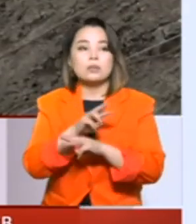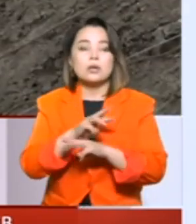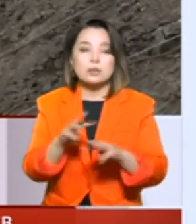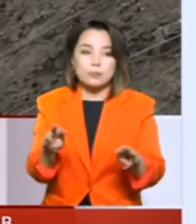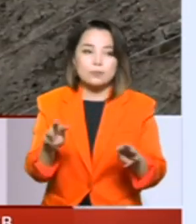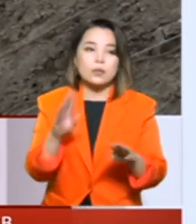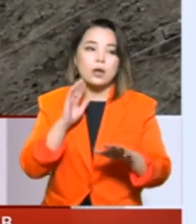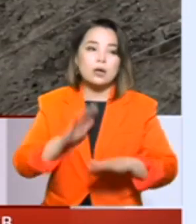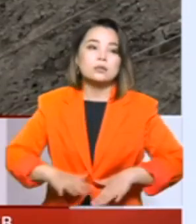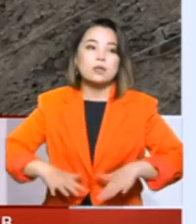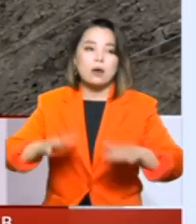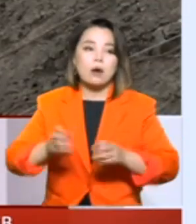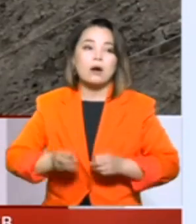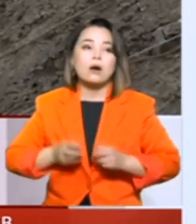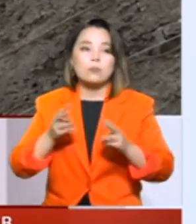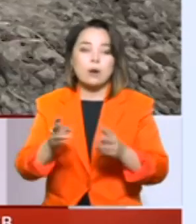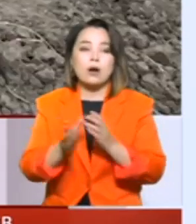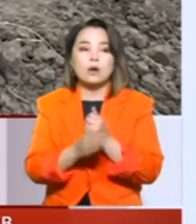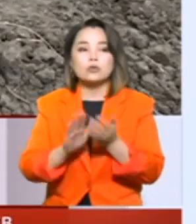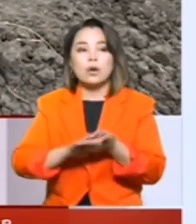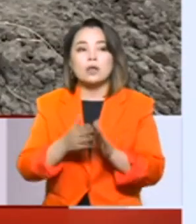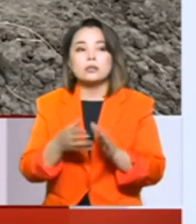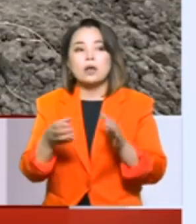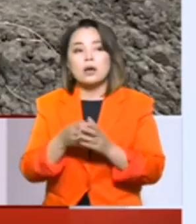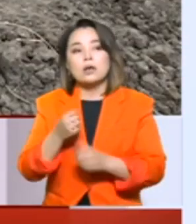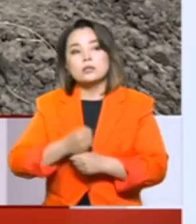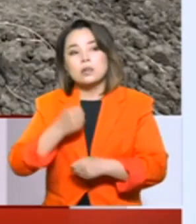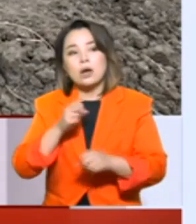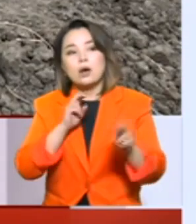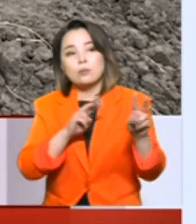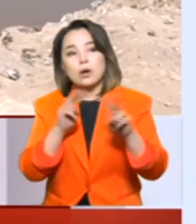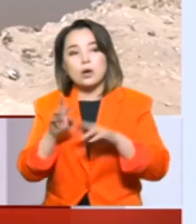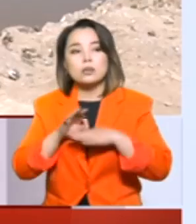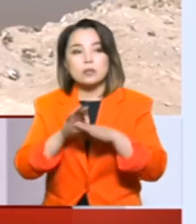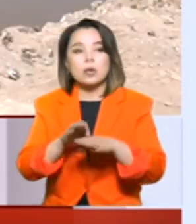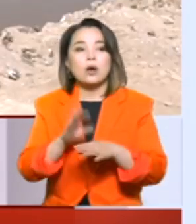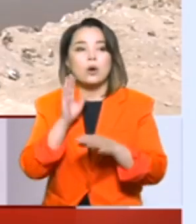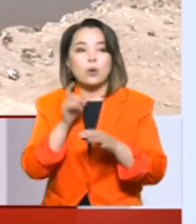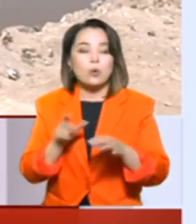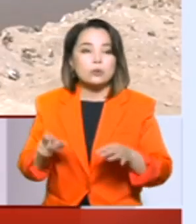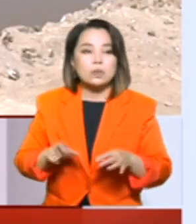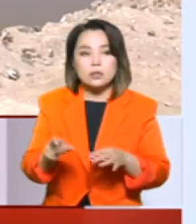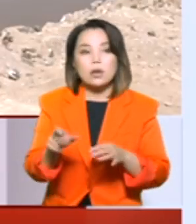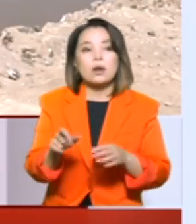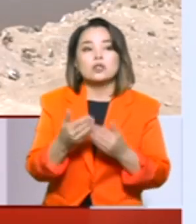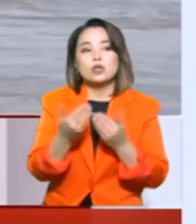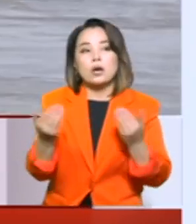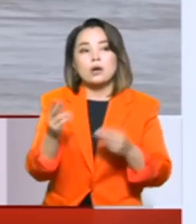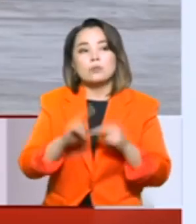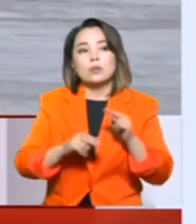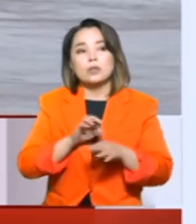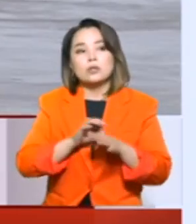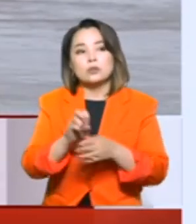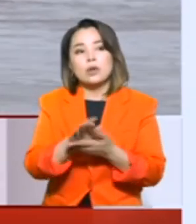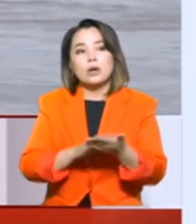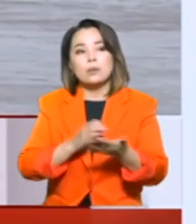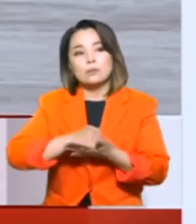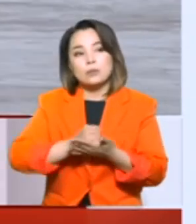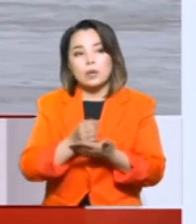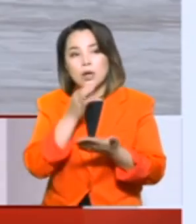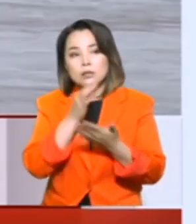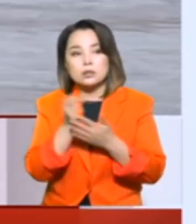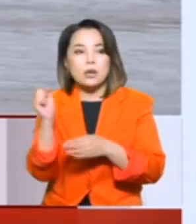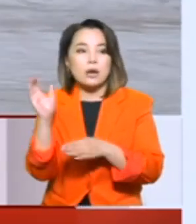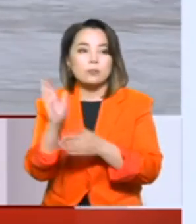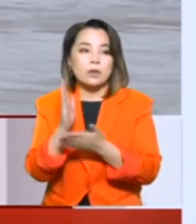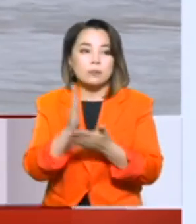премьер-министр тасқын қаупі бар Атыраудағы жағдайды қатаң бақылауда ұстауды, өзен жағасын бекіту жұмыстарын жалғастыруды тапсырды. Әрі